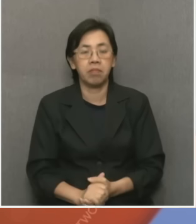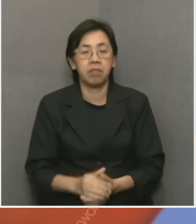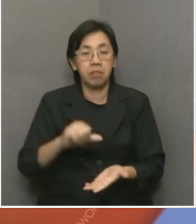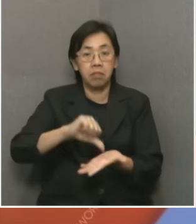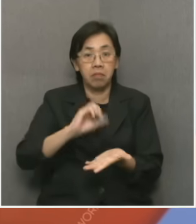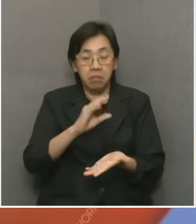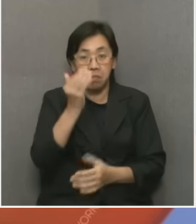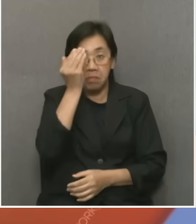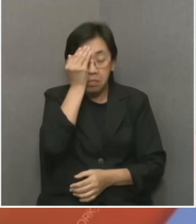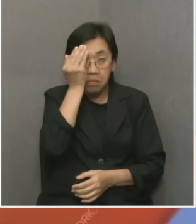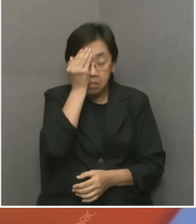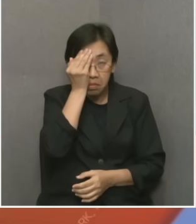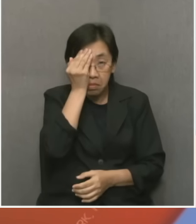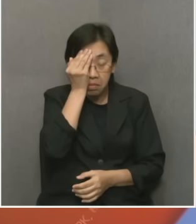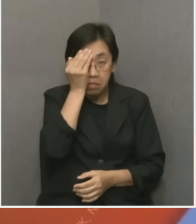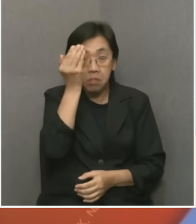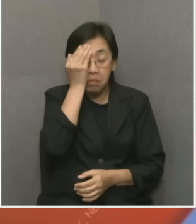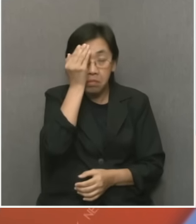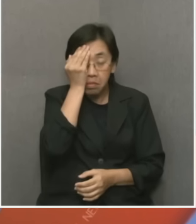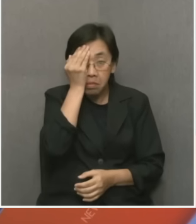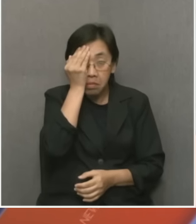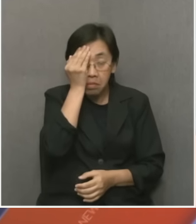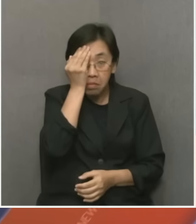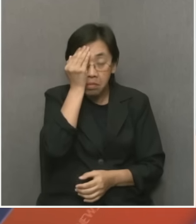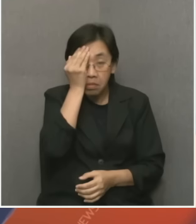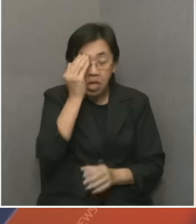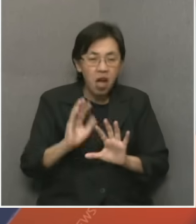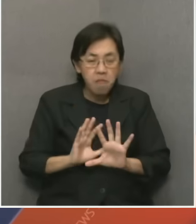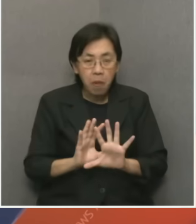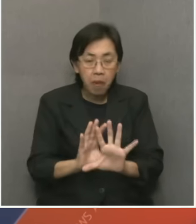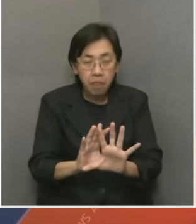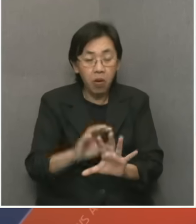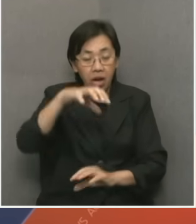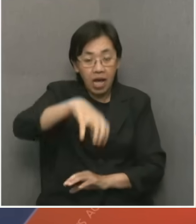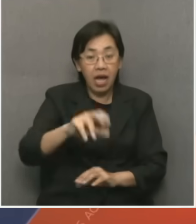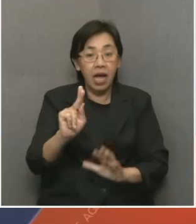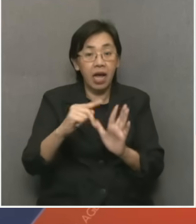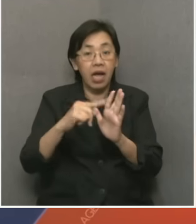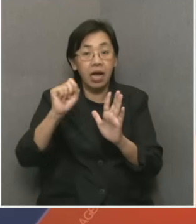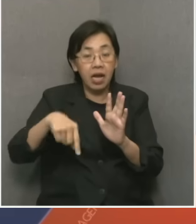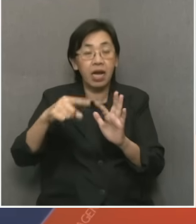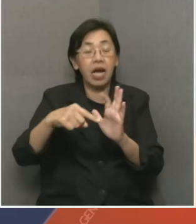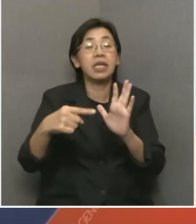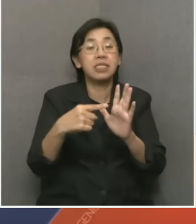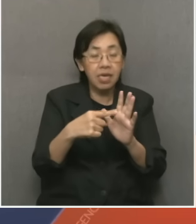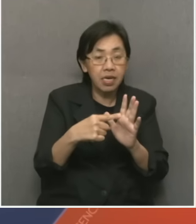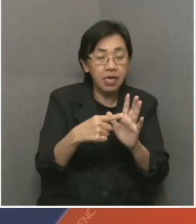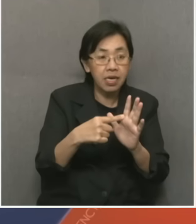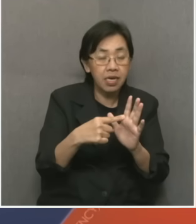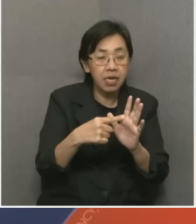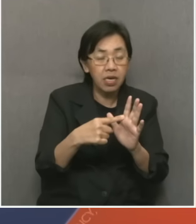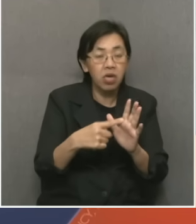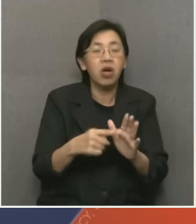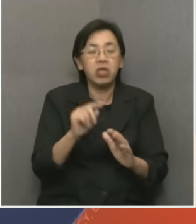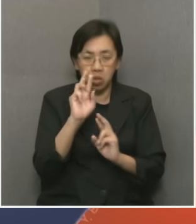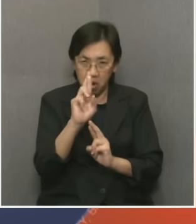สราเอลนะครับโจมตีนะฮะบุกเข้าไปในกาซาเนี่ยนะครับต้องระวัง